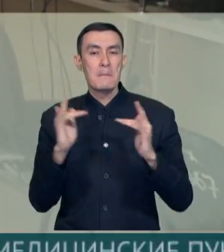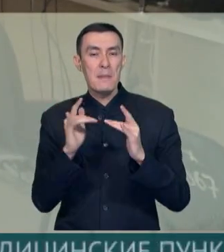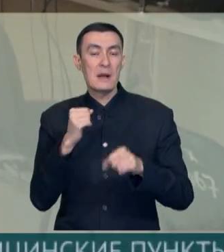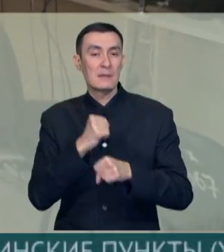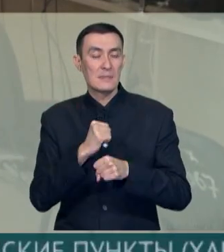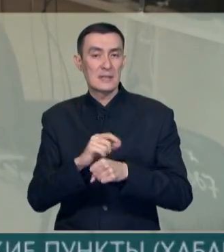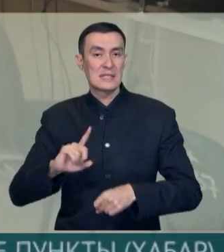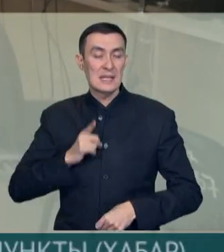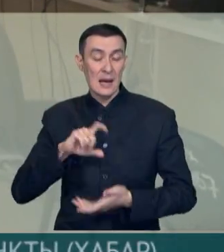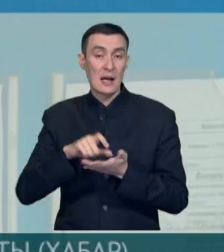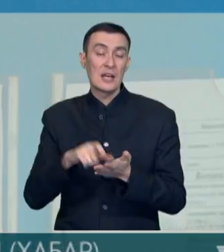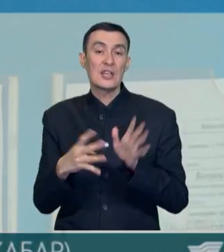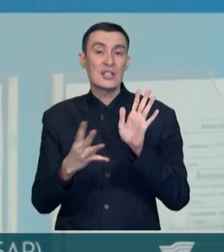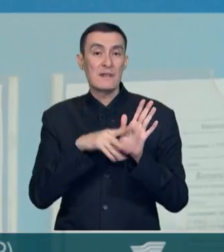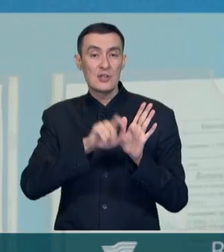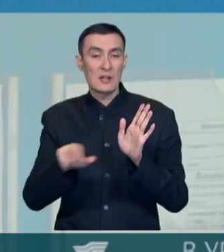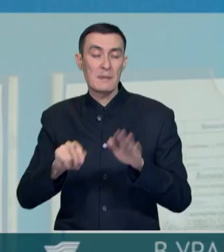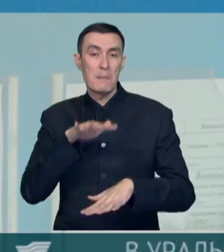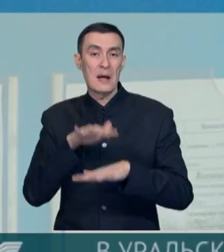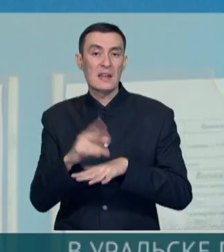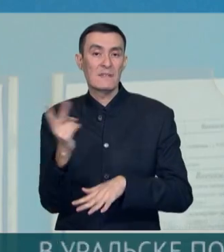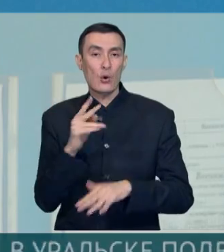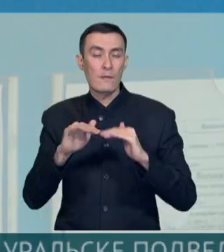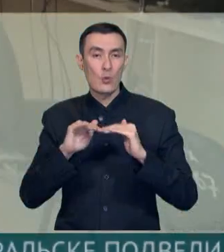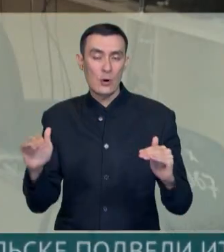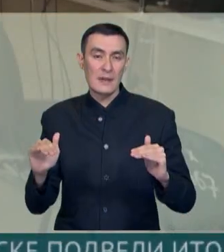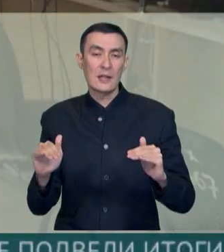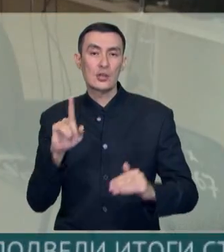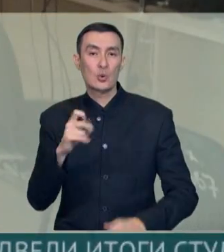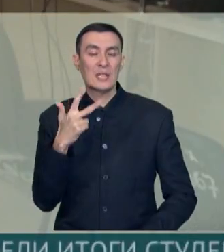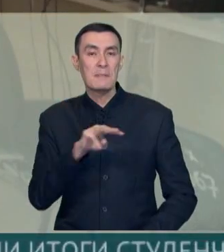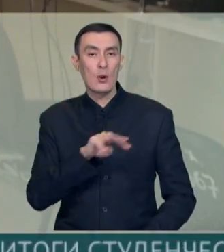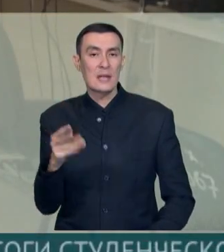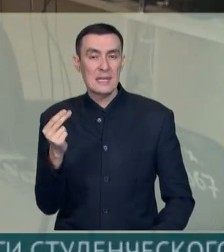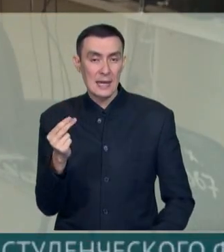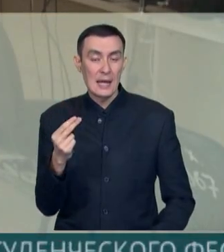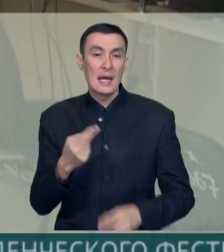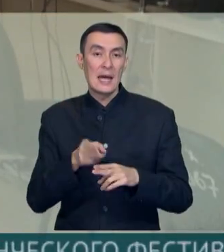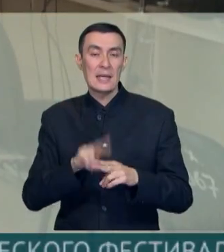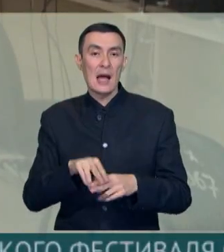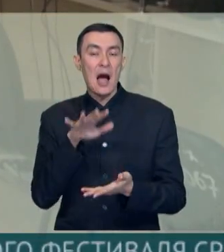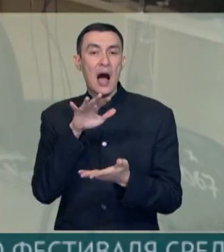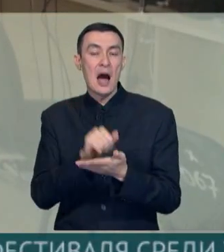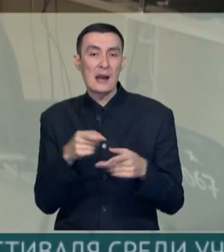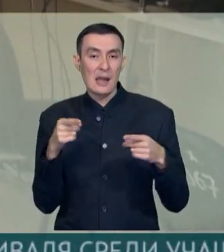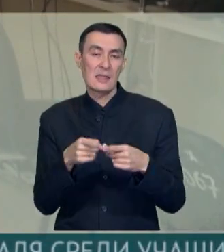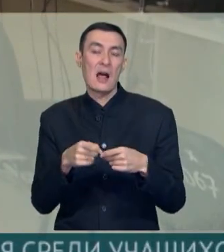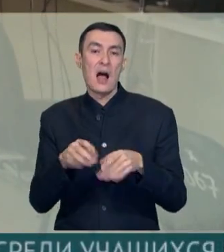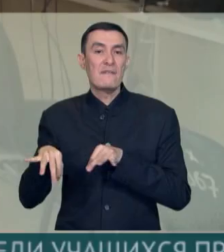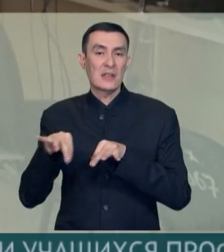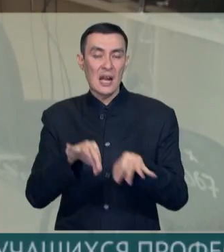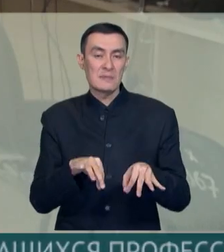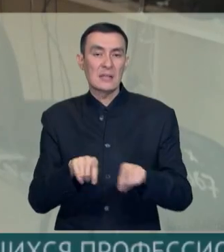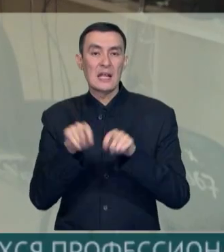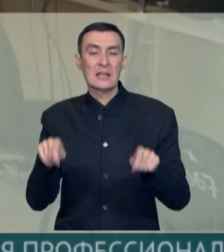девять человек через банки второго уровня на 103 миллиона тенге то аренда автотранспорта открытие